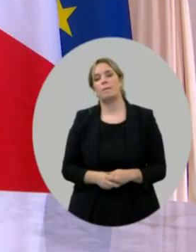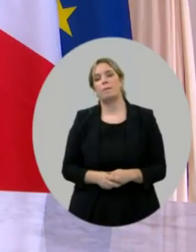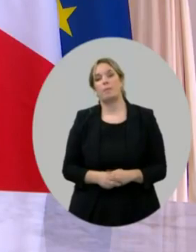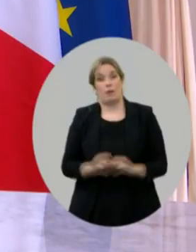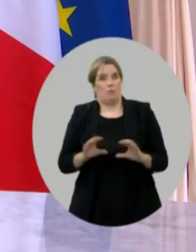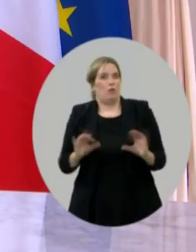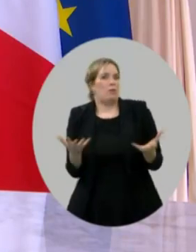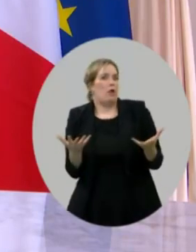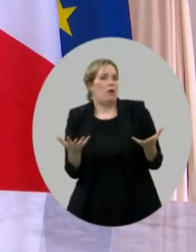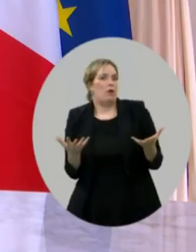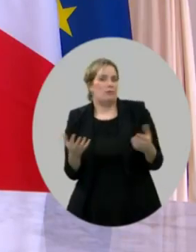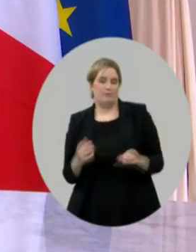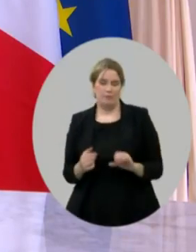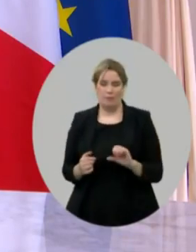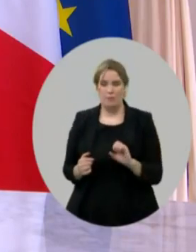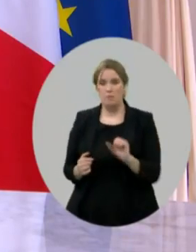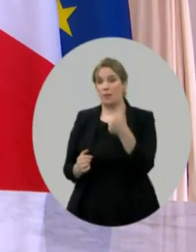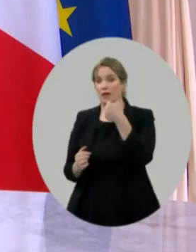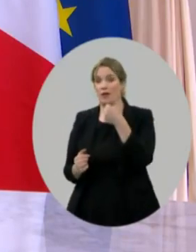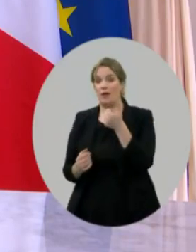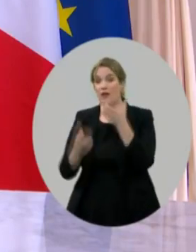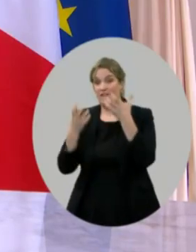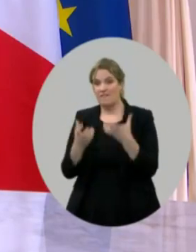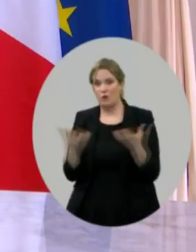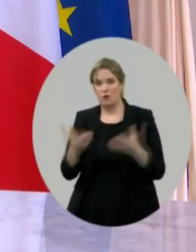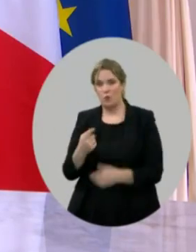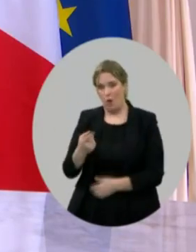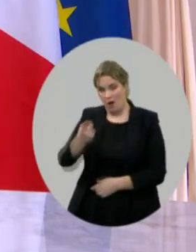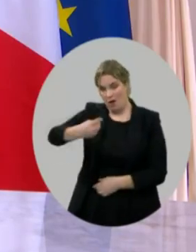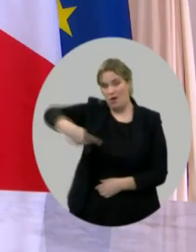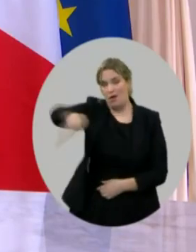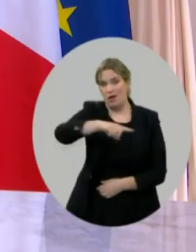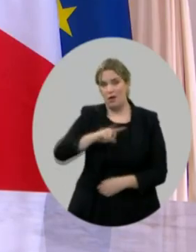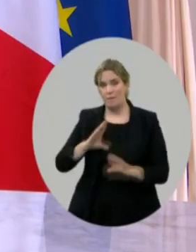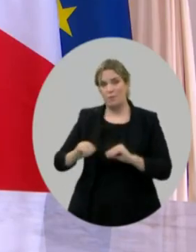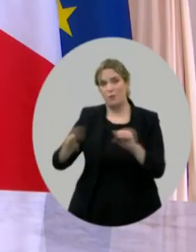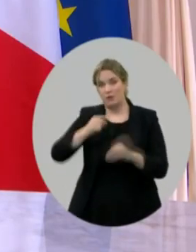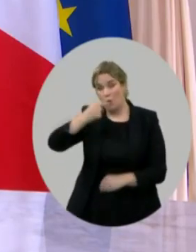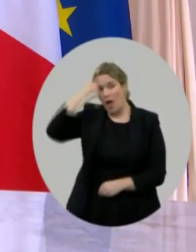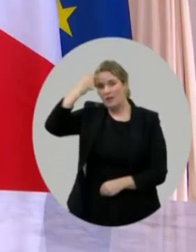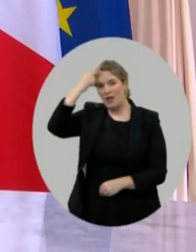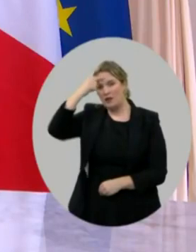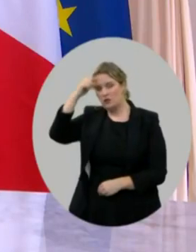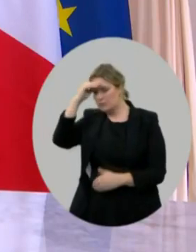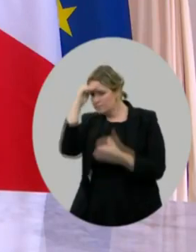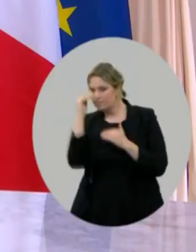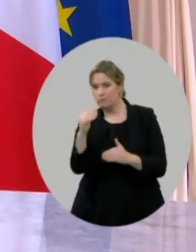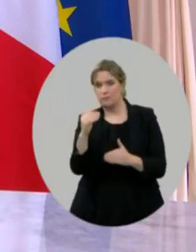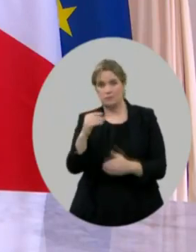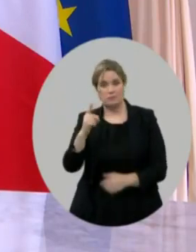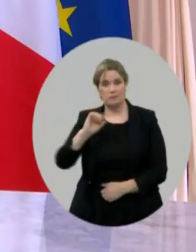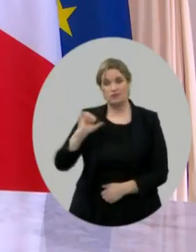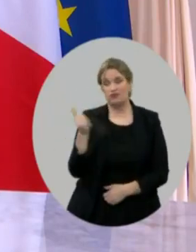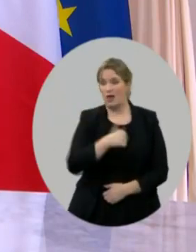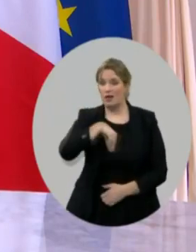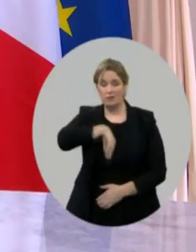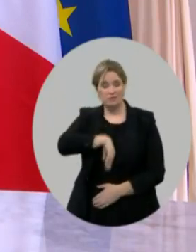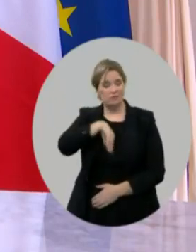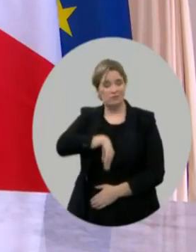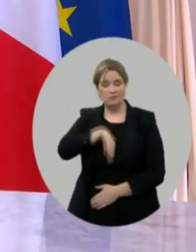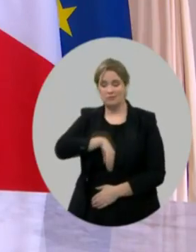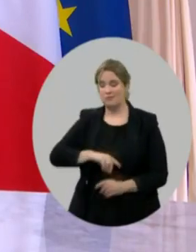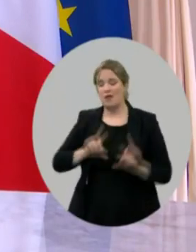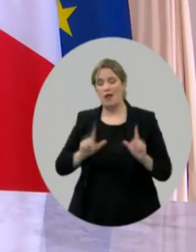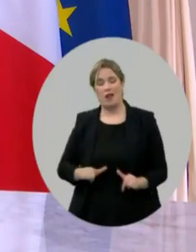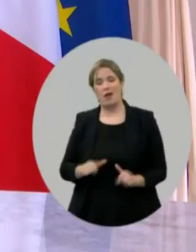Pour cela, je veux, avant toute chose, miser sur l'intelligence française. Car nous avons cela